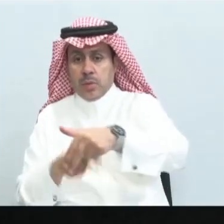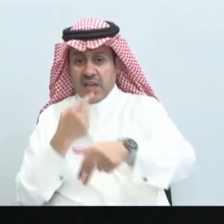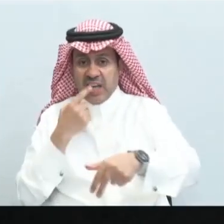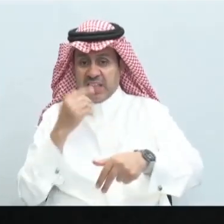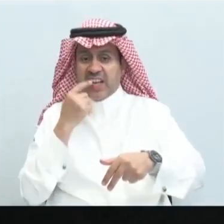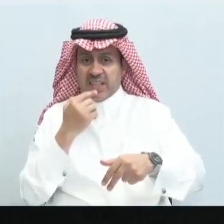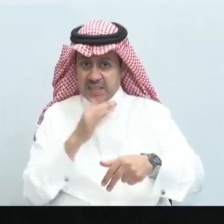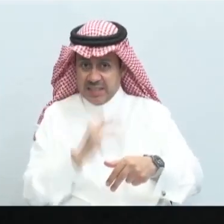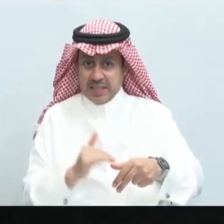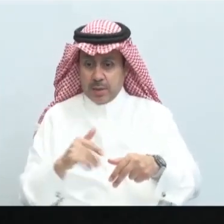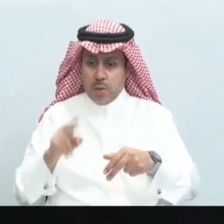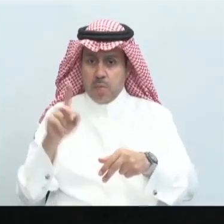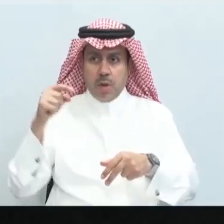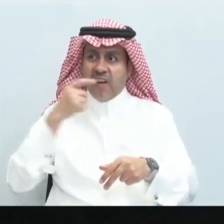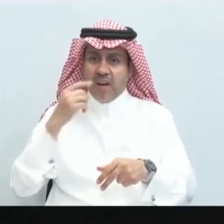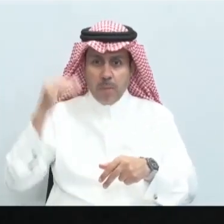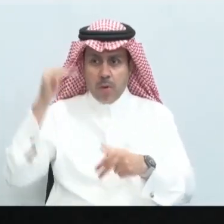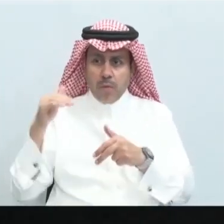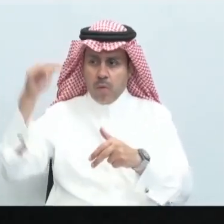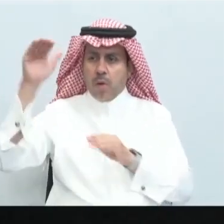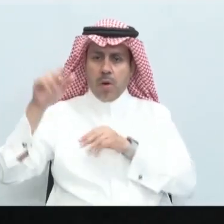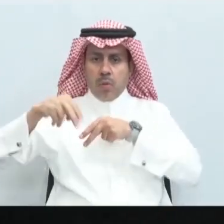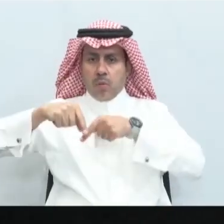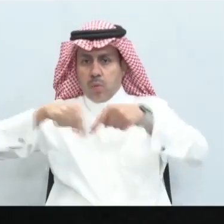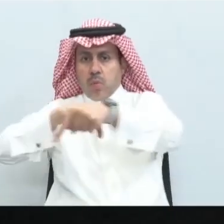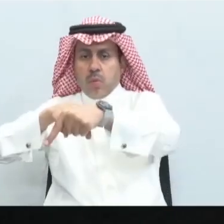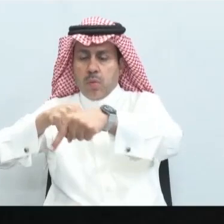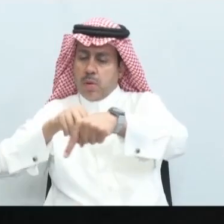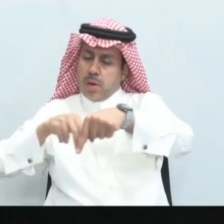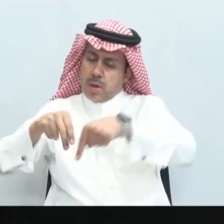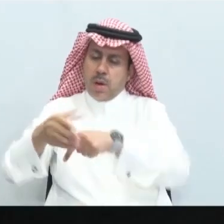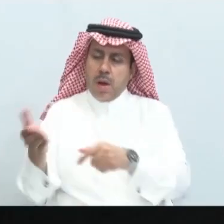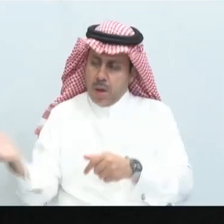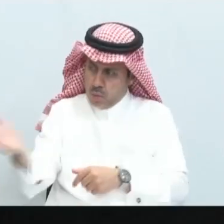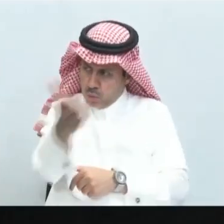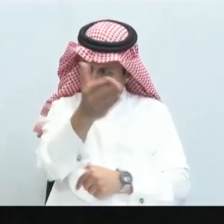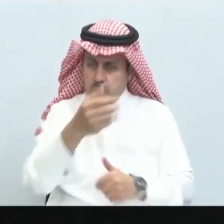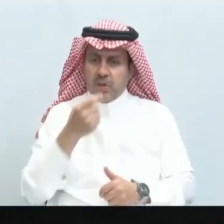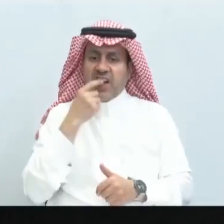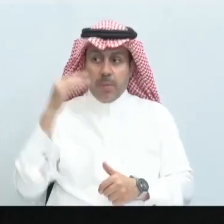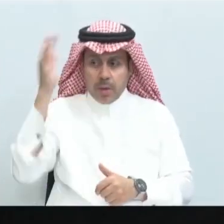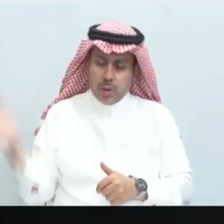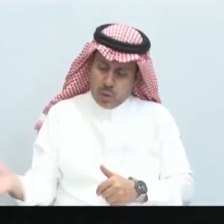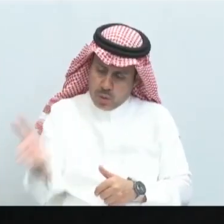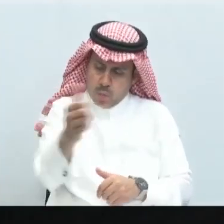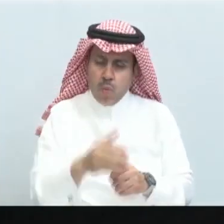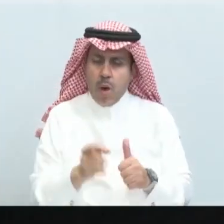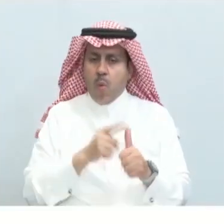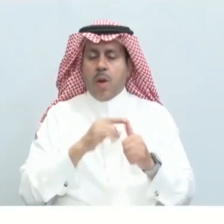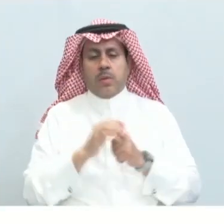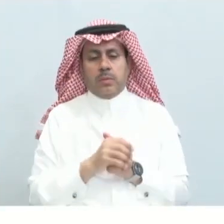تحترمونا متجعلون كبير السن هو الذي يتقدم عليكم احسنتم بارك الله فيكم انتم مؤدبون